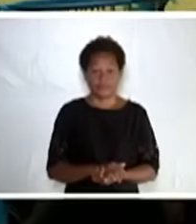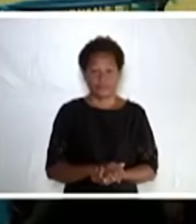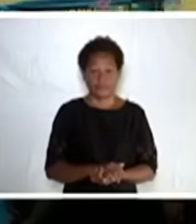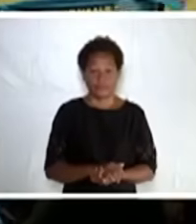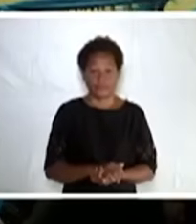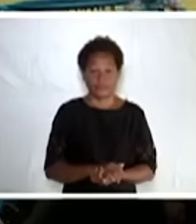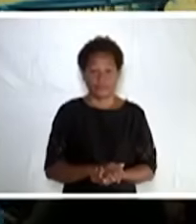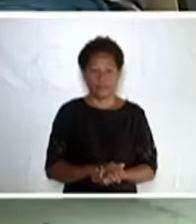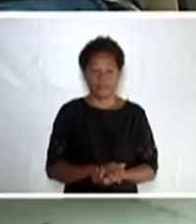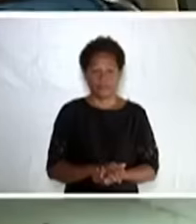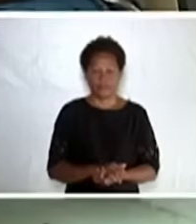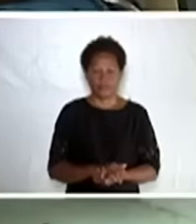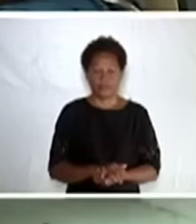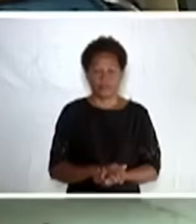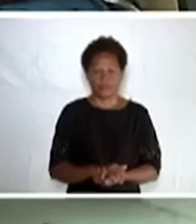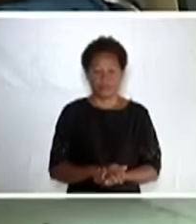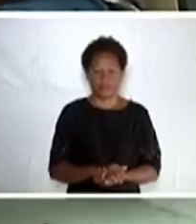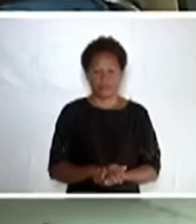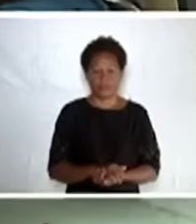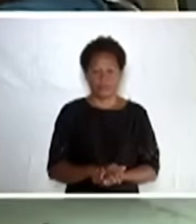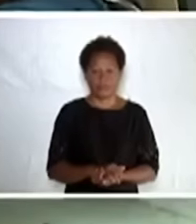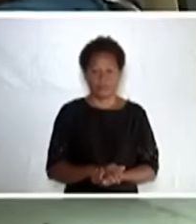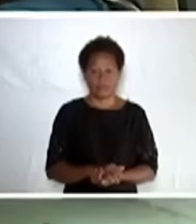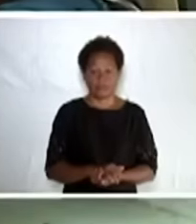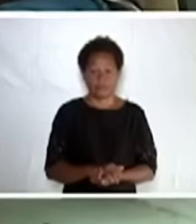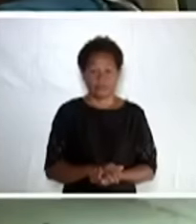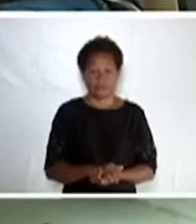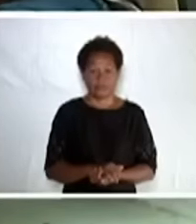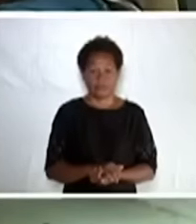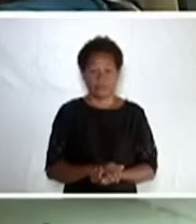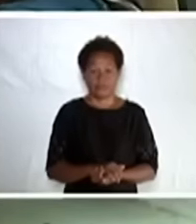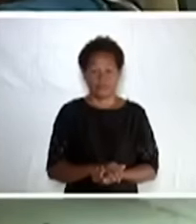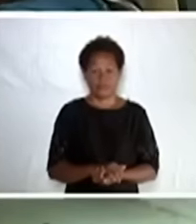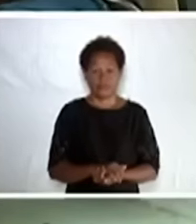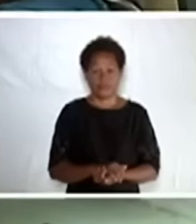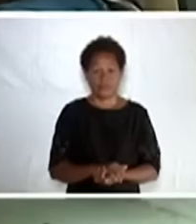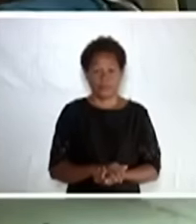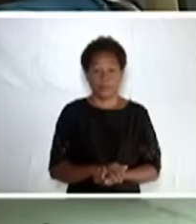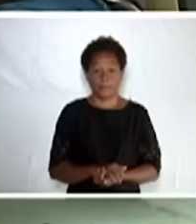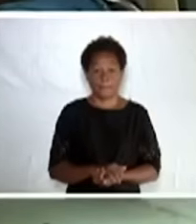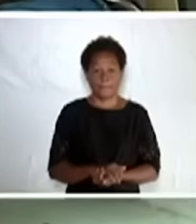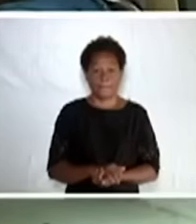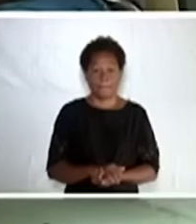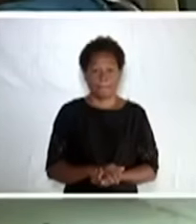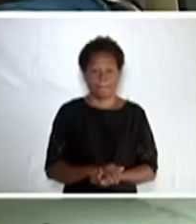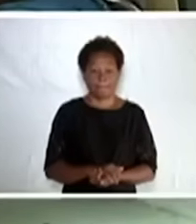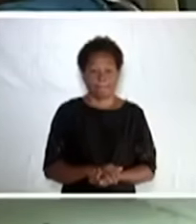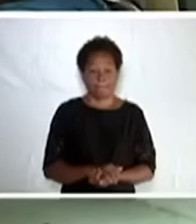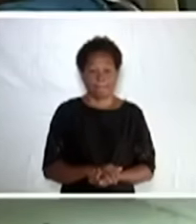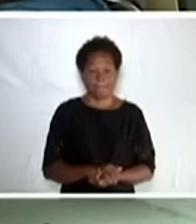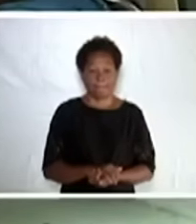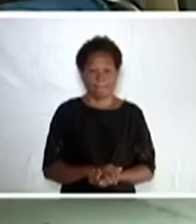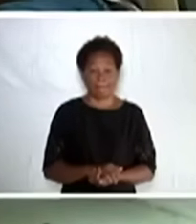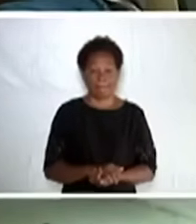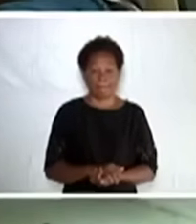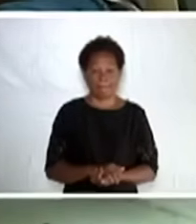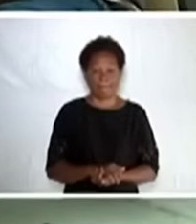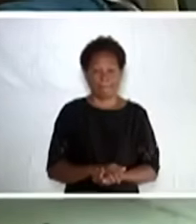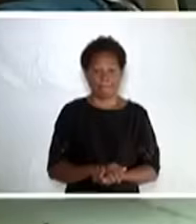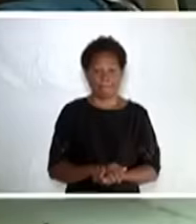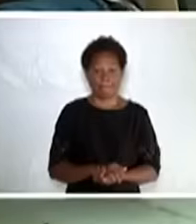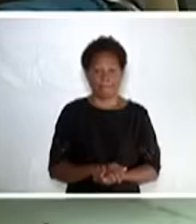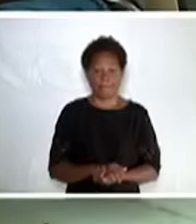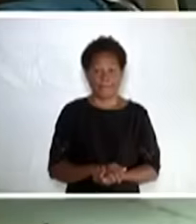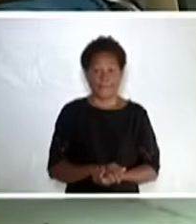में यानी एल्बर्ट पार्क में, इस ऐतिहासिक पार्क में मैंने देखा था युवा, उस समय वो 22 साल के थे, प्रिंस